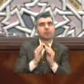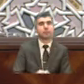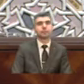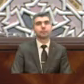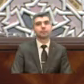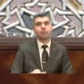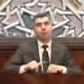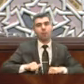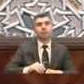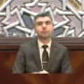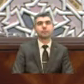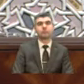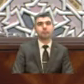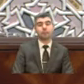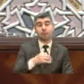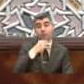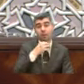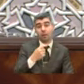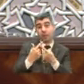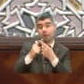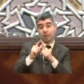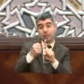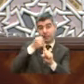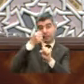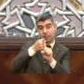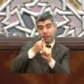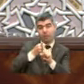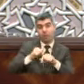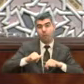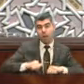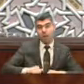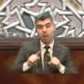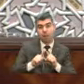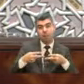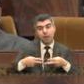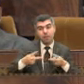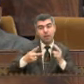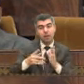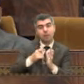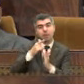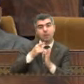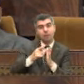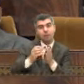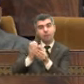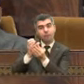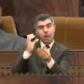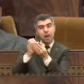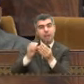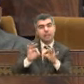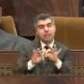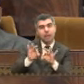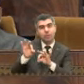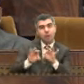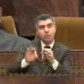سيد الوزير، في إطار المجهودات التي تبذلها وزارتكم لتطوير قطاع النقل، نسألكم عن استراتيجية وزارتكم